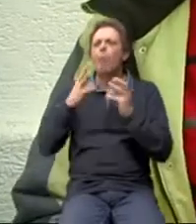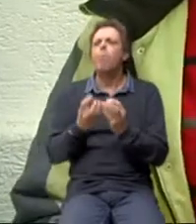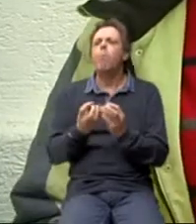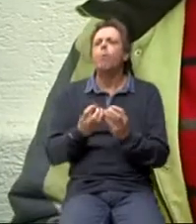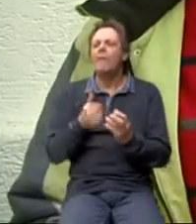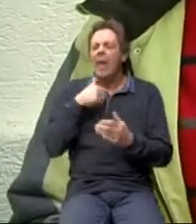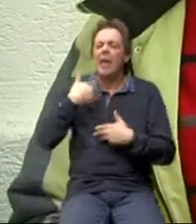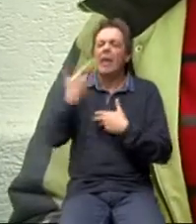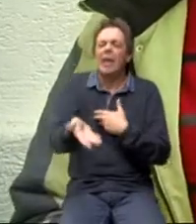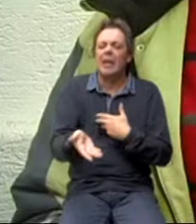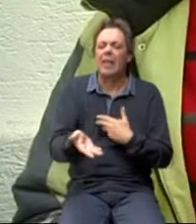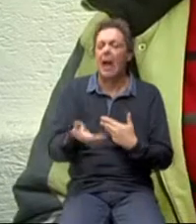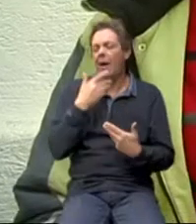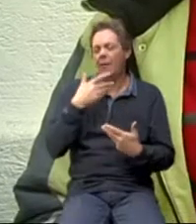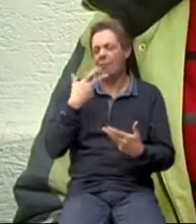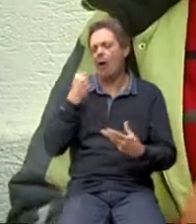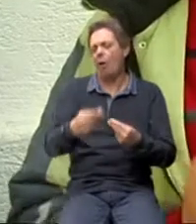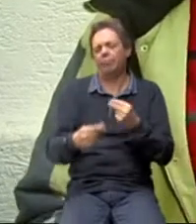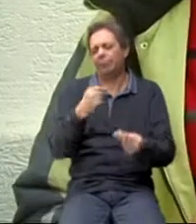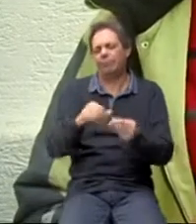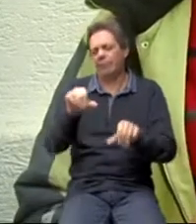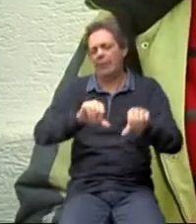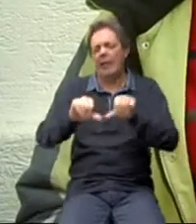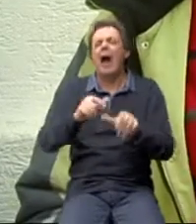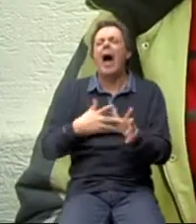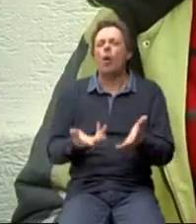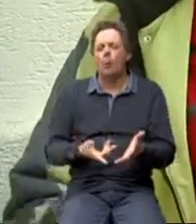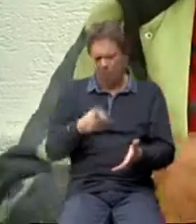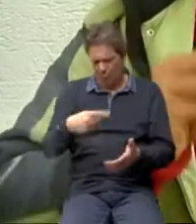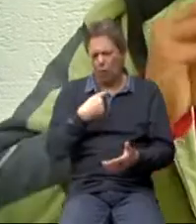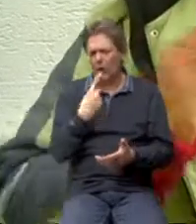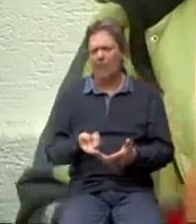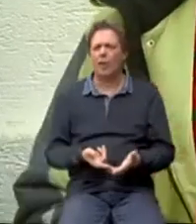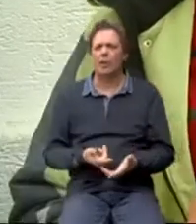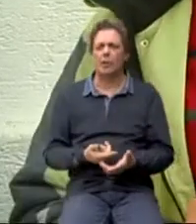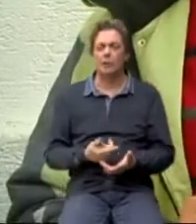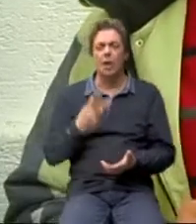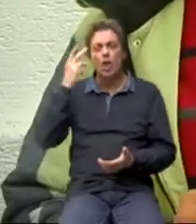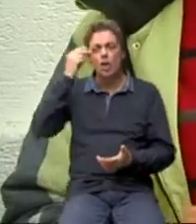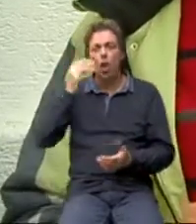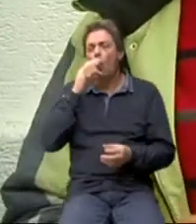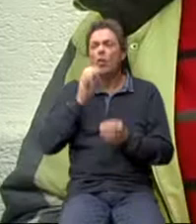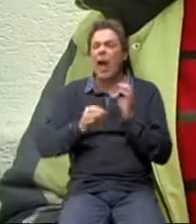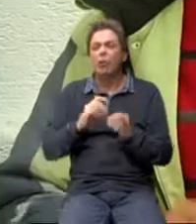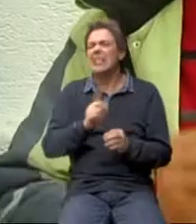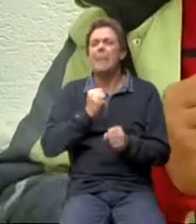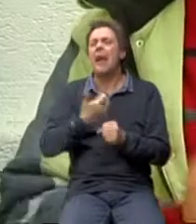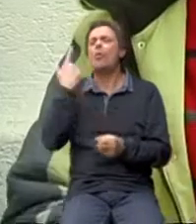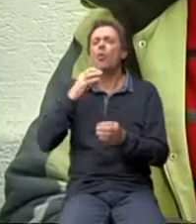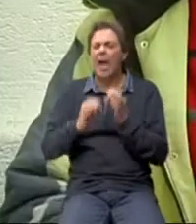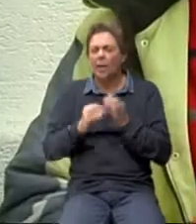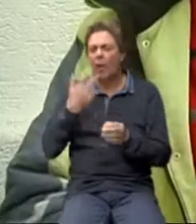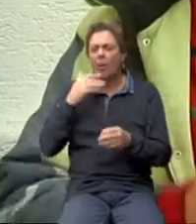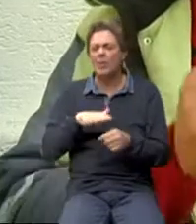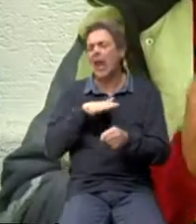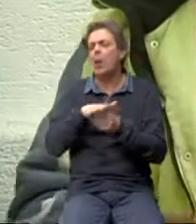se aroma. Da, to treba reći ljudima. Znači, sok od jagode se ne radi od jagoda, nek se radi od